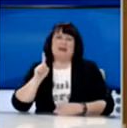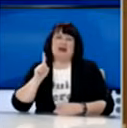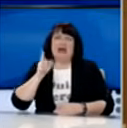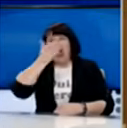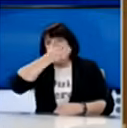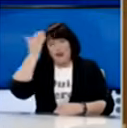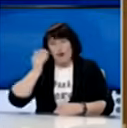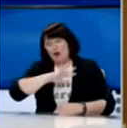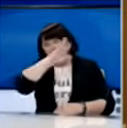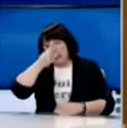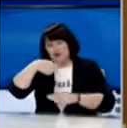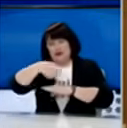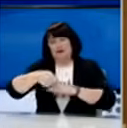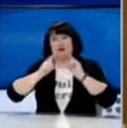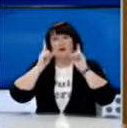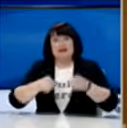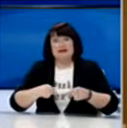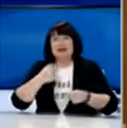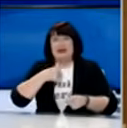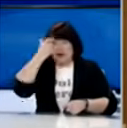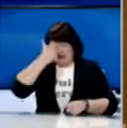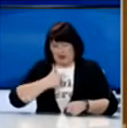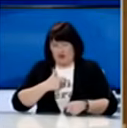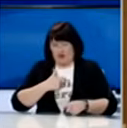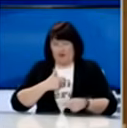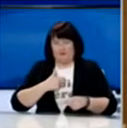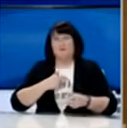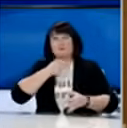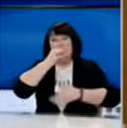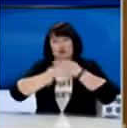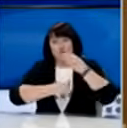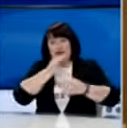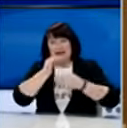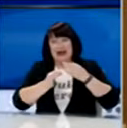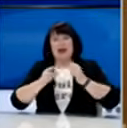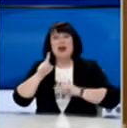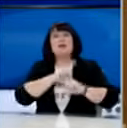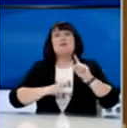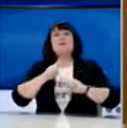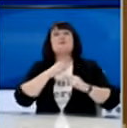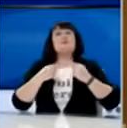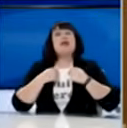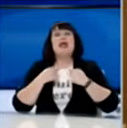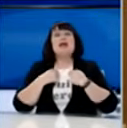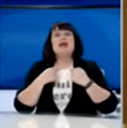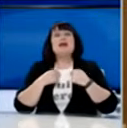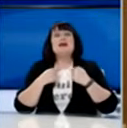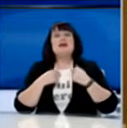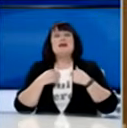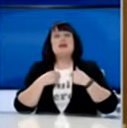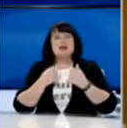τεκμήριο αθωότητας, εγώ που τα λέω αυτά, κύριε Μητσοτάκη, είμαι εκείνη που